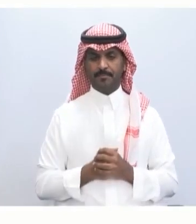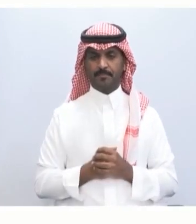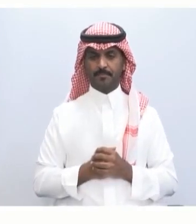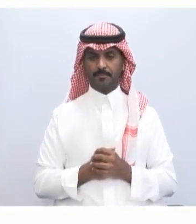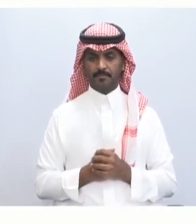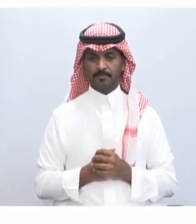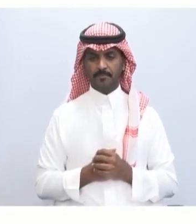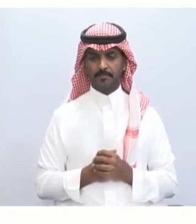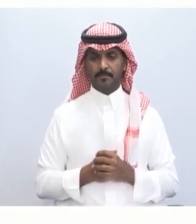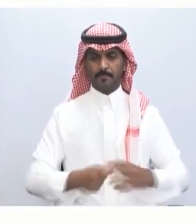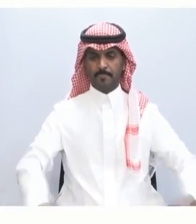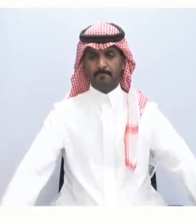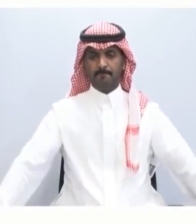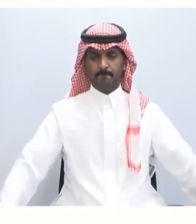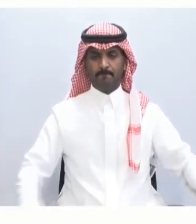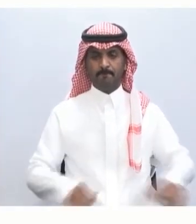اذا